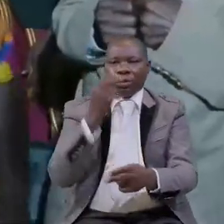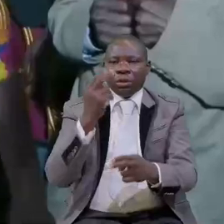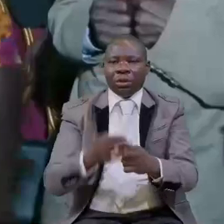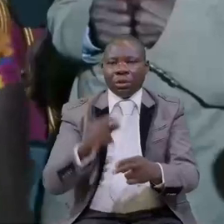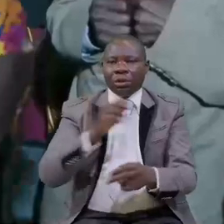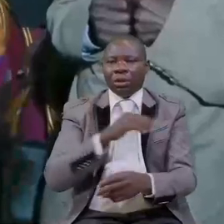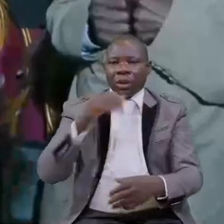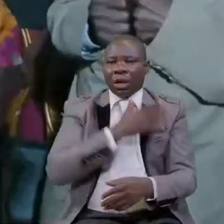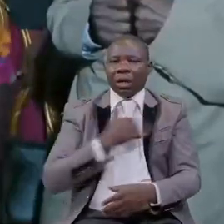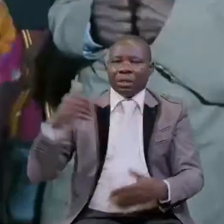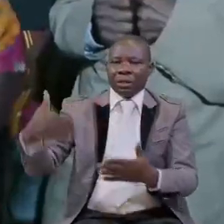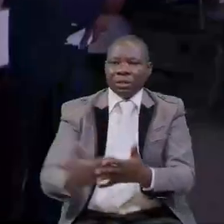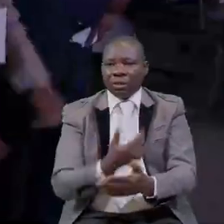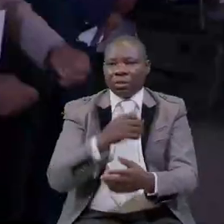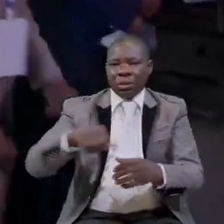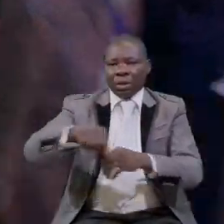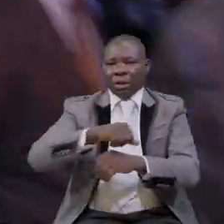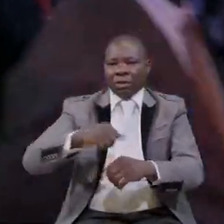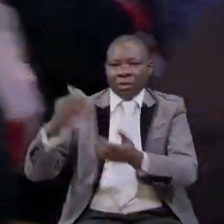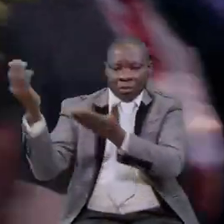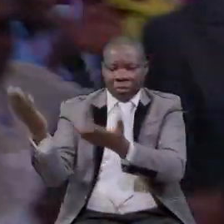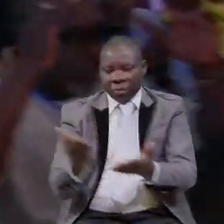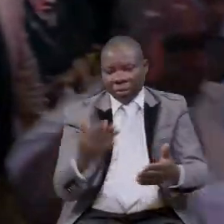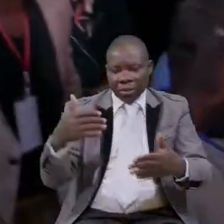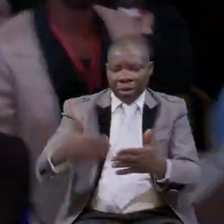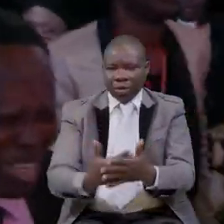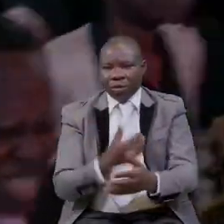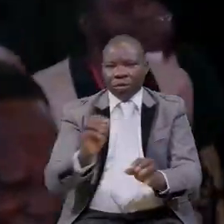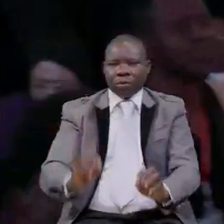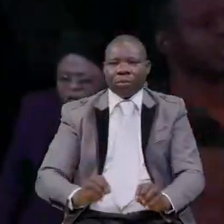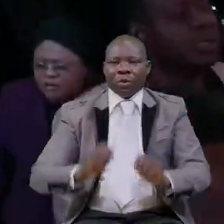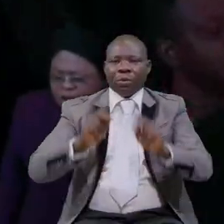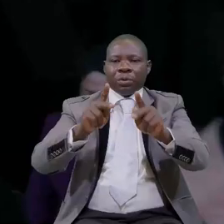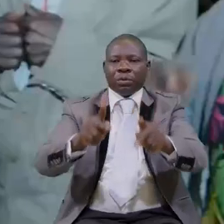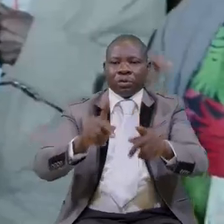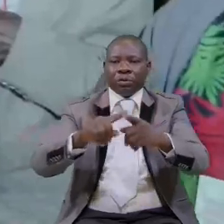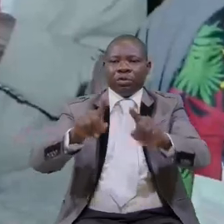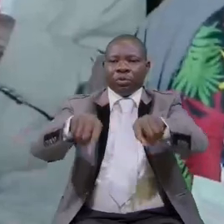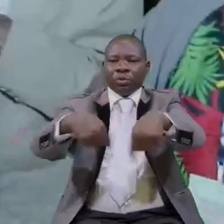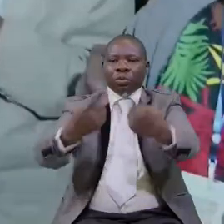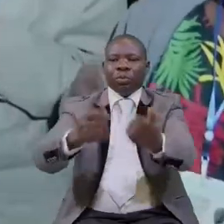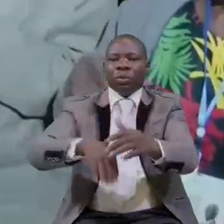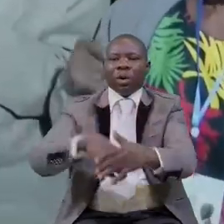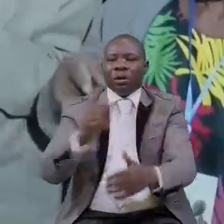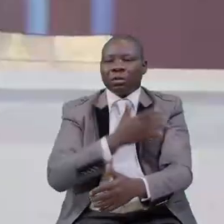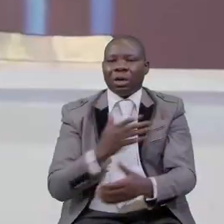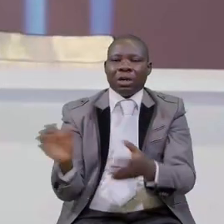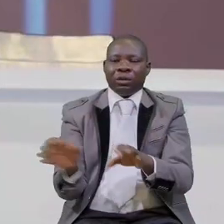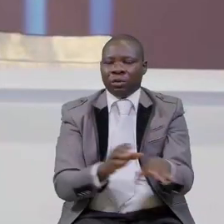Une nouvelle onction apporte une nouvelle opportunité pour aller de